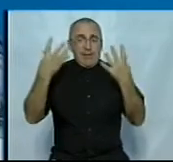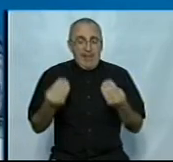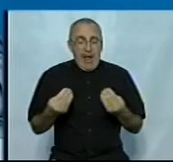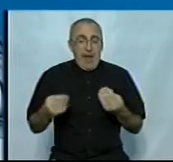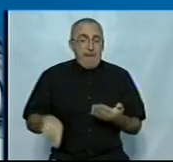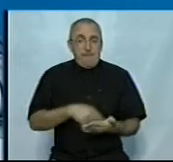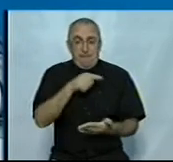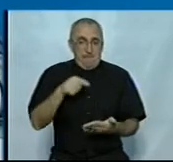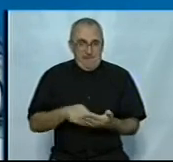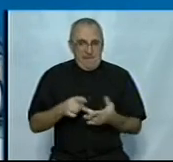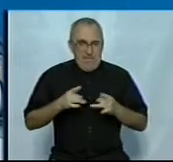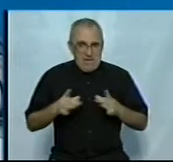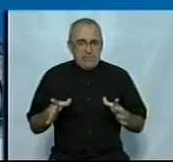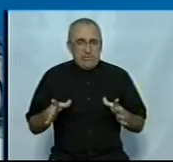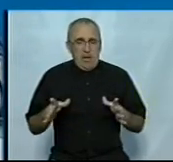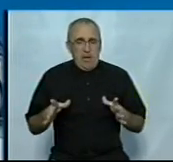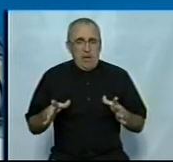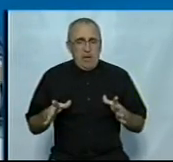і